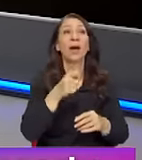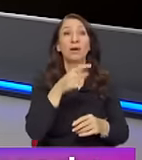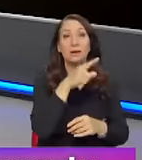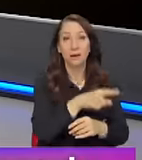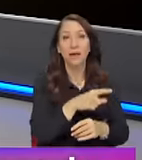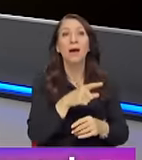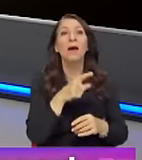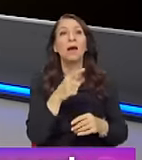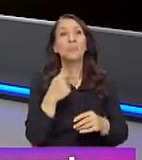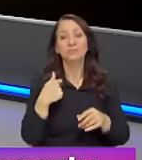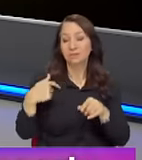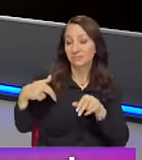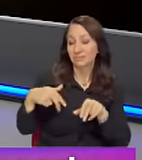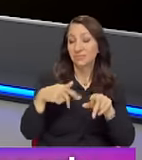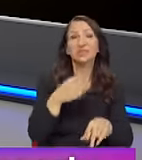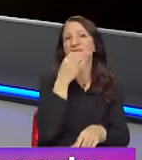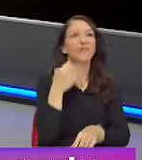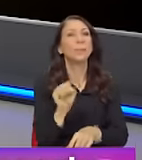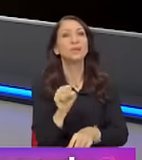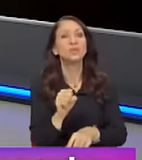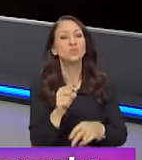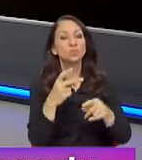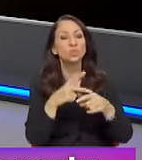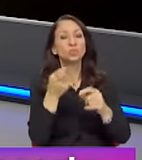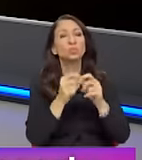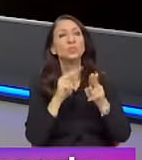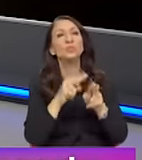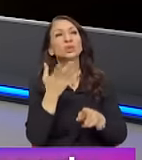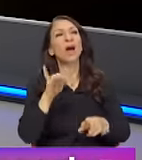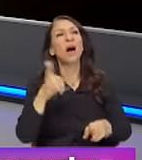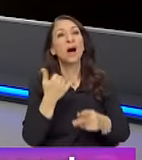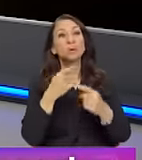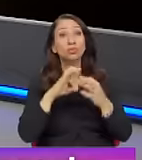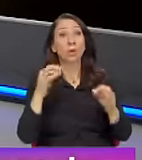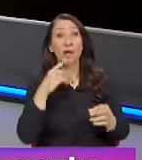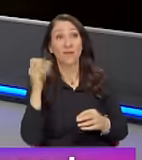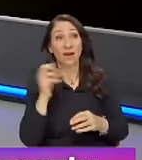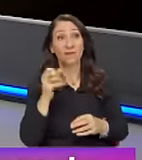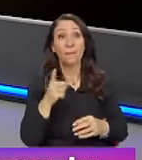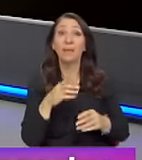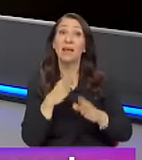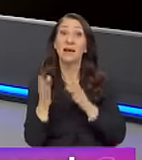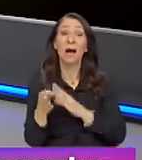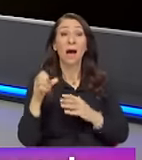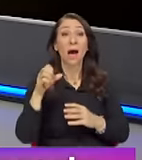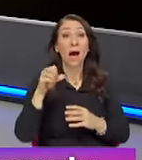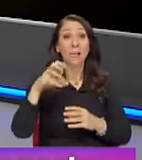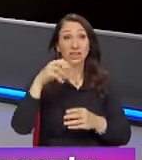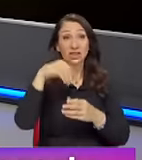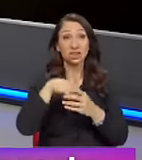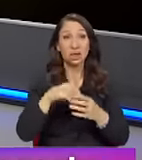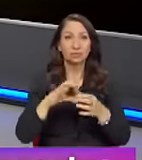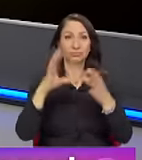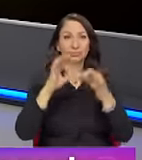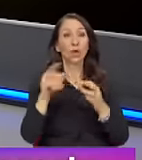Erbakan'a gölgemizde yürümenize izin vermeyiz zübükler şeklinde ne ağır sözler geldi. Bir yandan da AK Parti'nin içinden